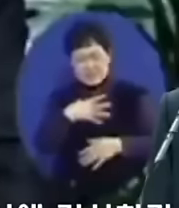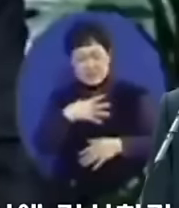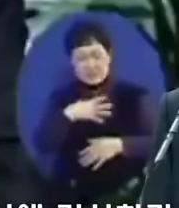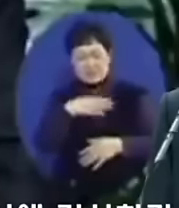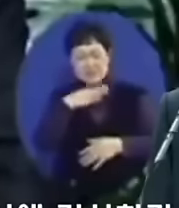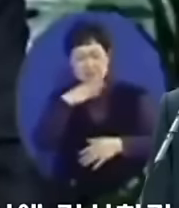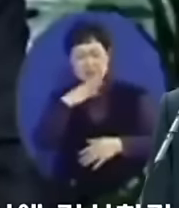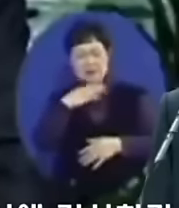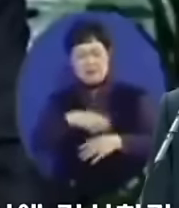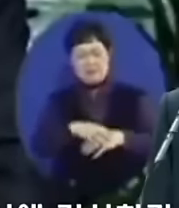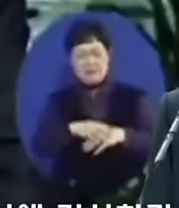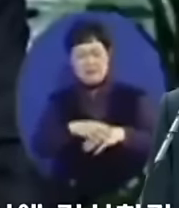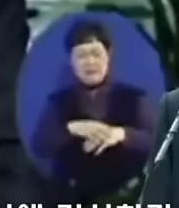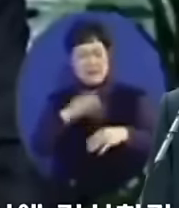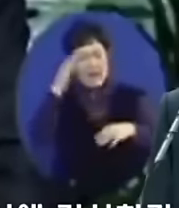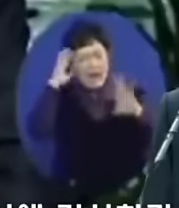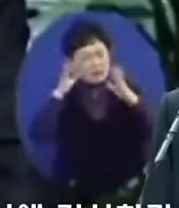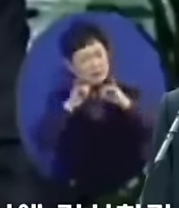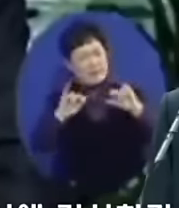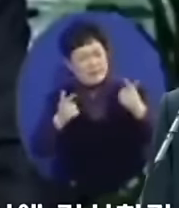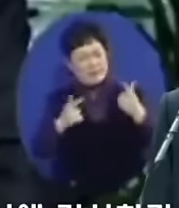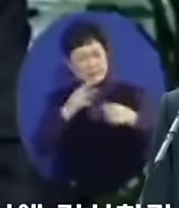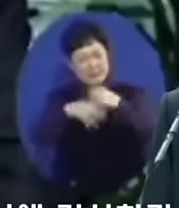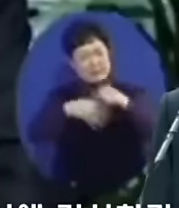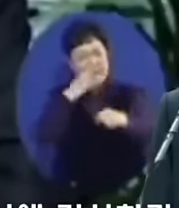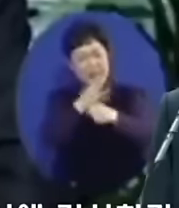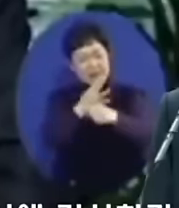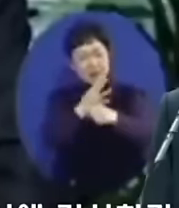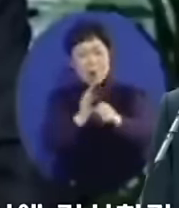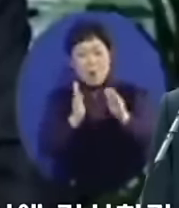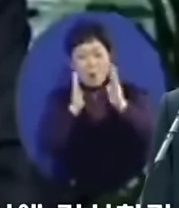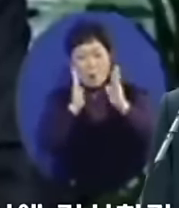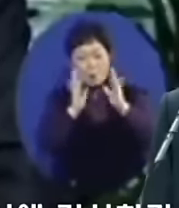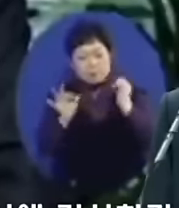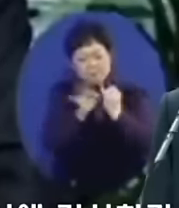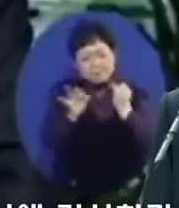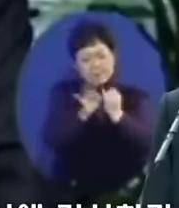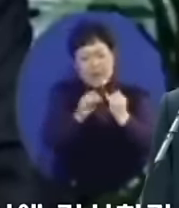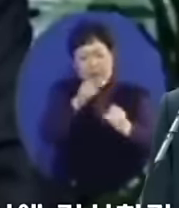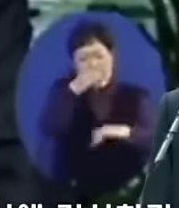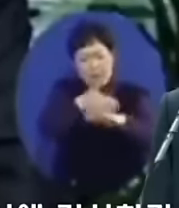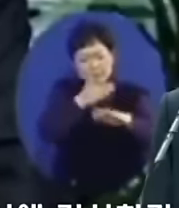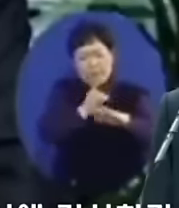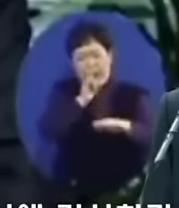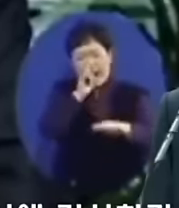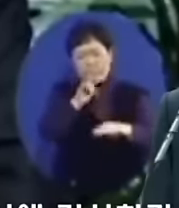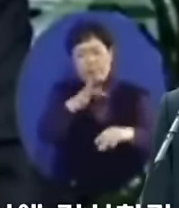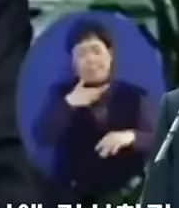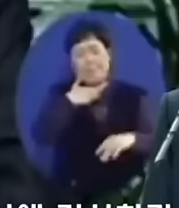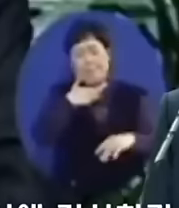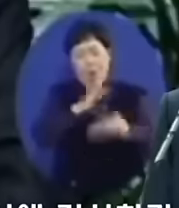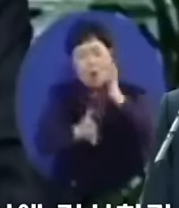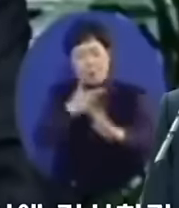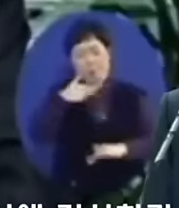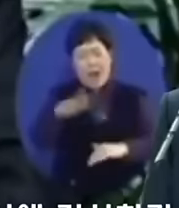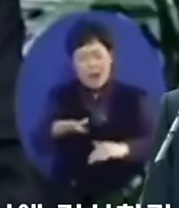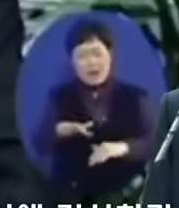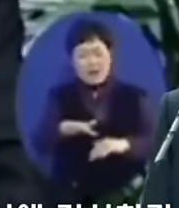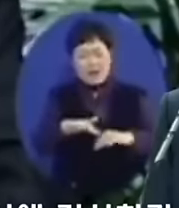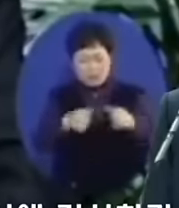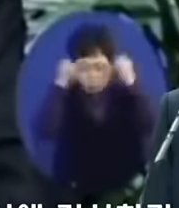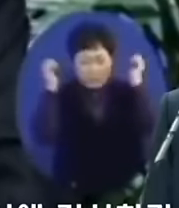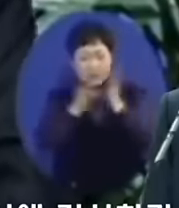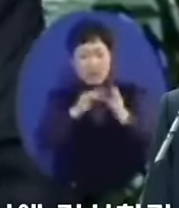그 신문에 보고 그를 불러서 4년 장학금을 줬는데 감사하는 말 한마디도 안 하고 졸업한 지 오래됐는데 편지 한 장